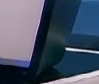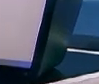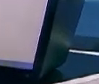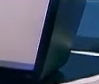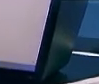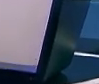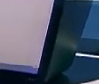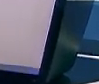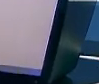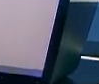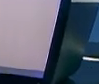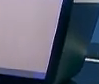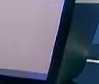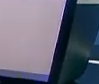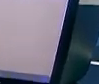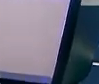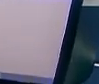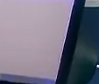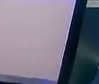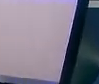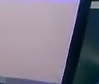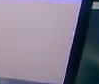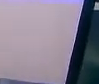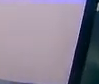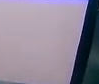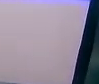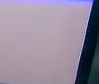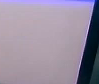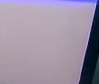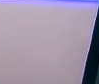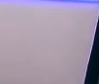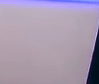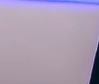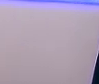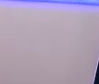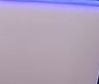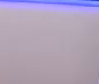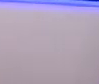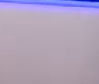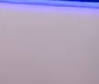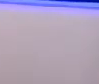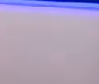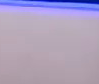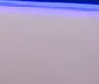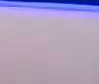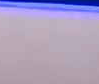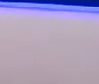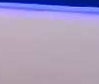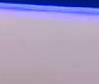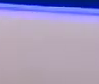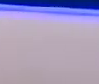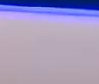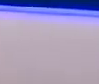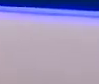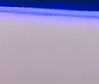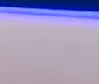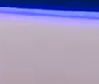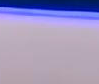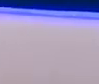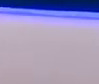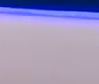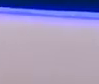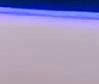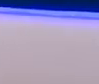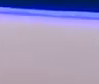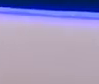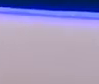Assalamualaikum dan salam sejahtera nasional 8 bersama saya Kamal firmans Shah Kamaluddin dan saya Nor mazalina Mohamad Nor berikut paparan utama edisi